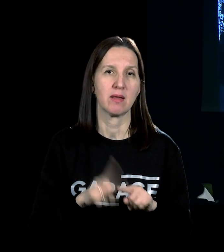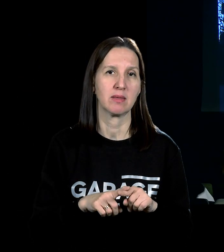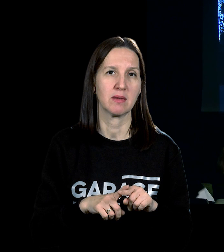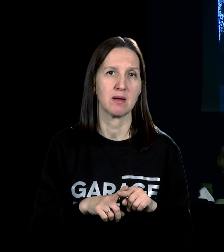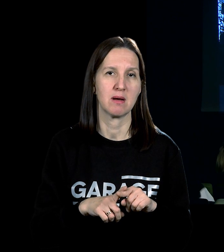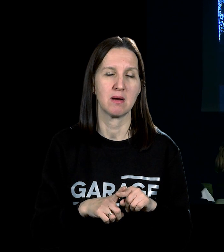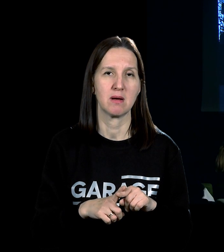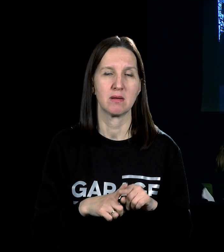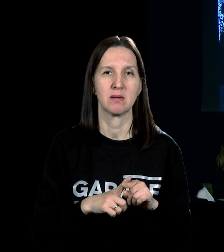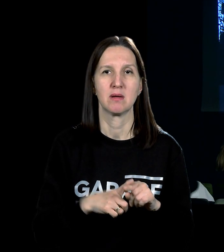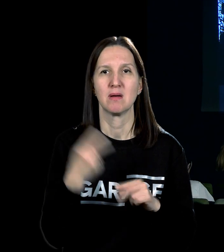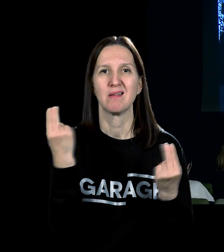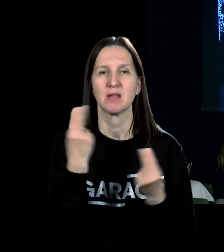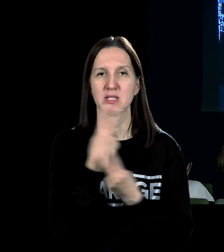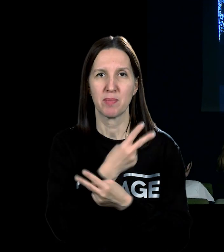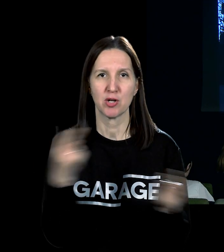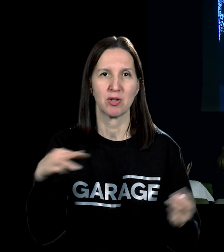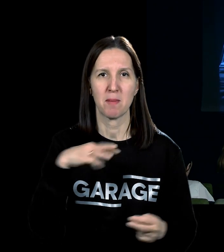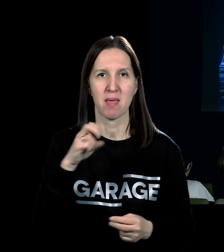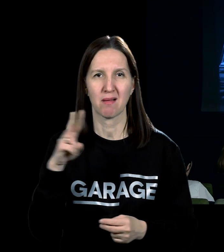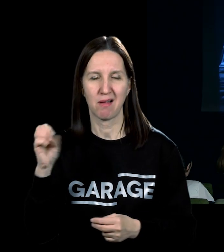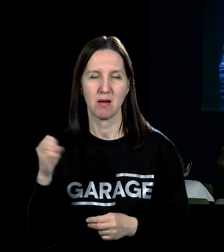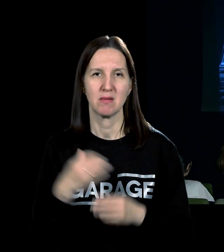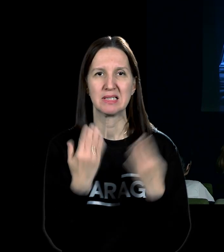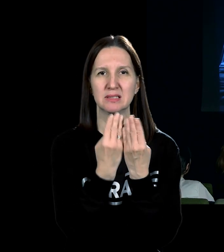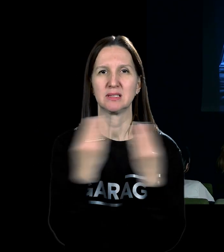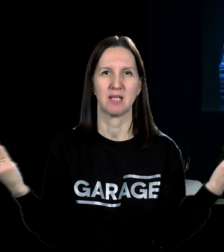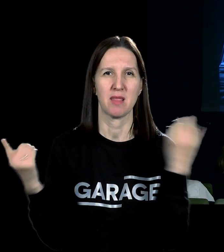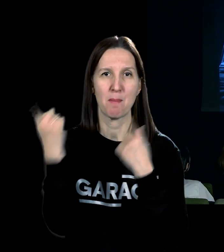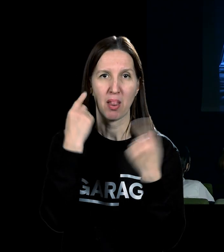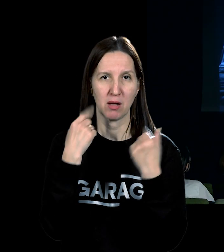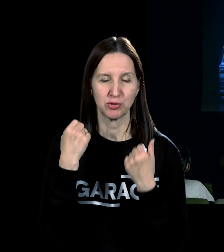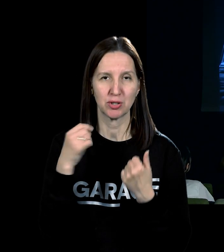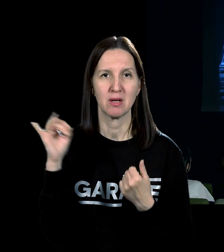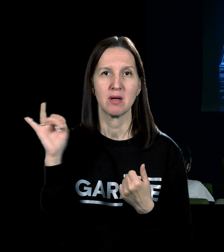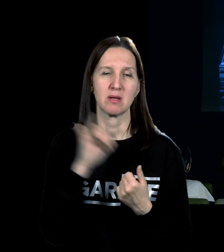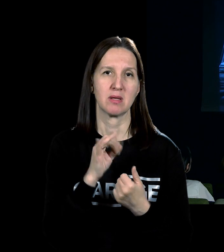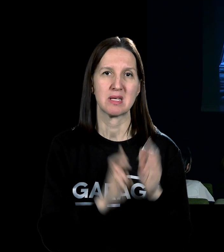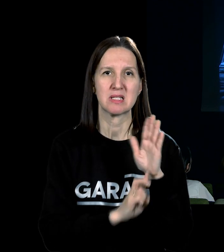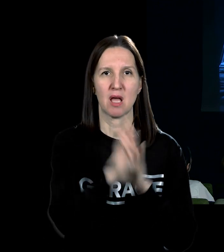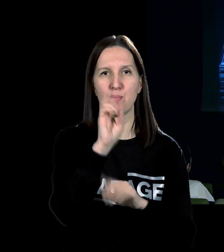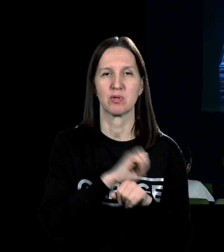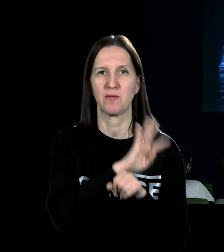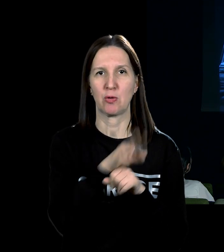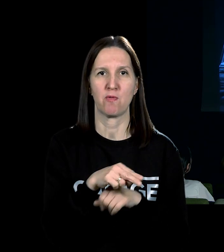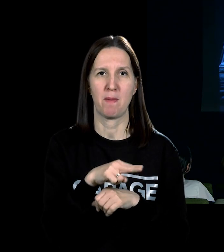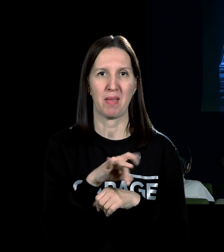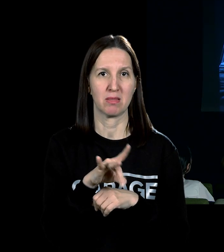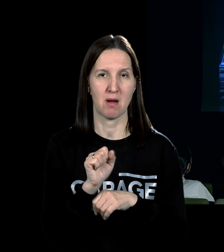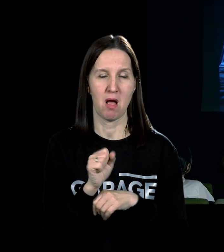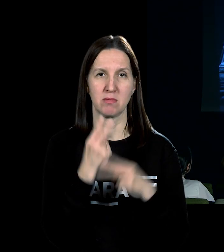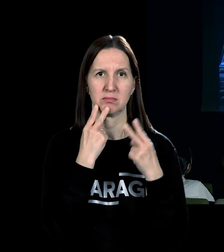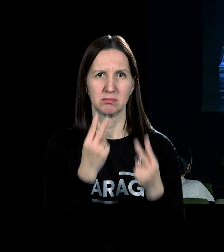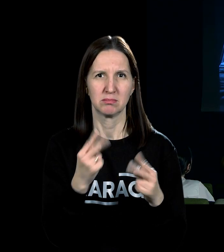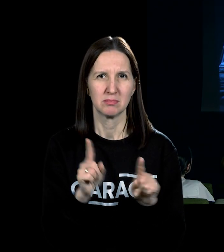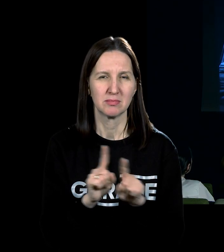«Стены плача», собора Святого Петра, которые превращаются действительно в машины, потому что они написаны так, что они напоминают